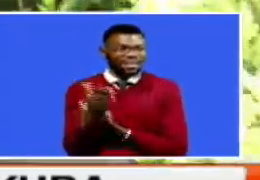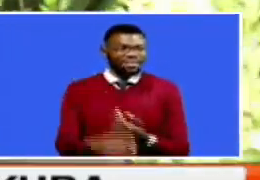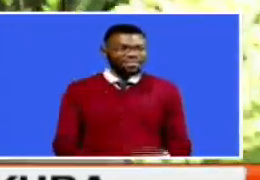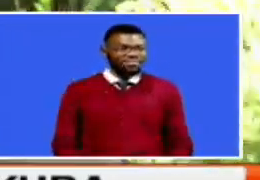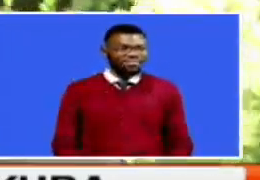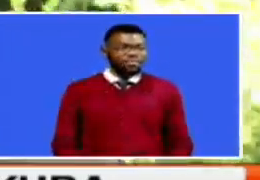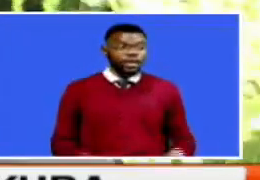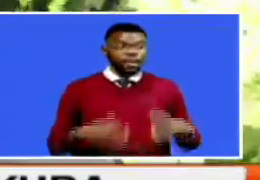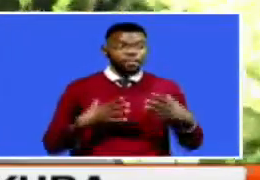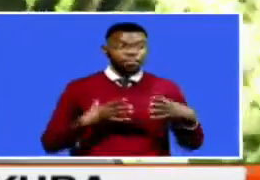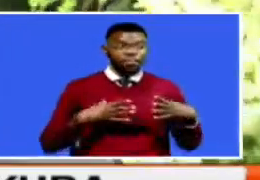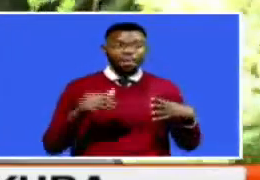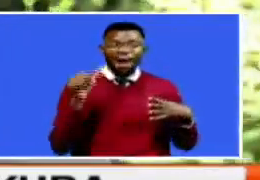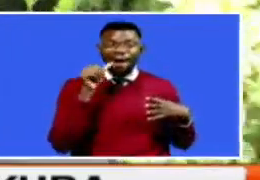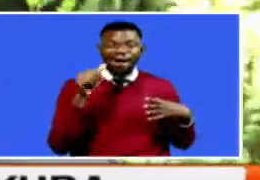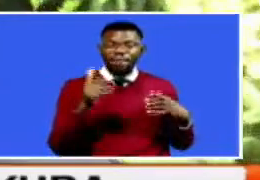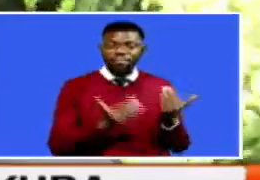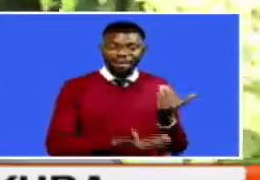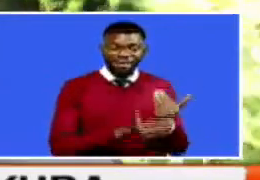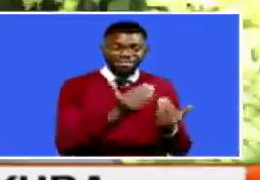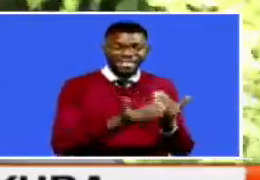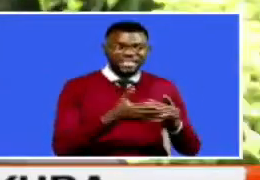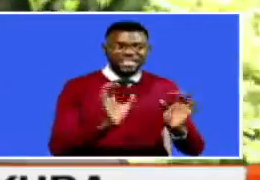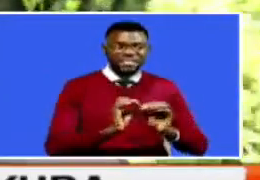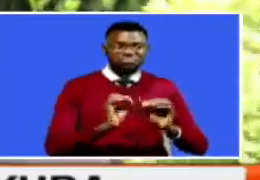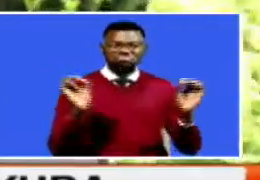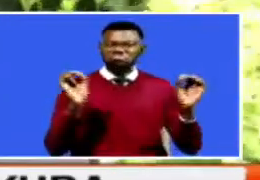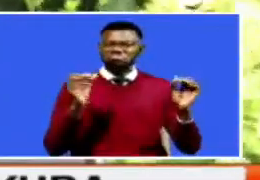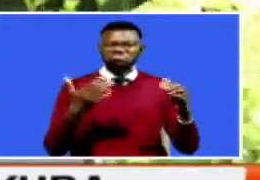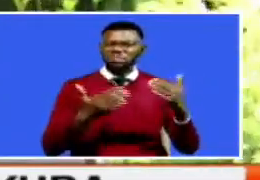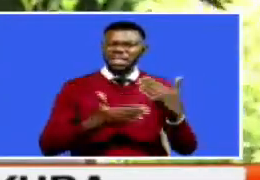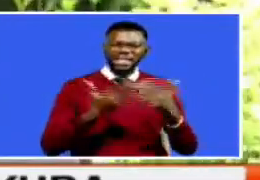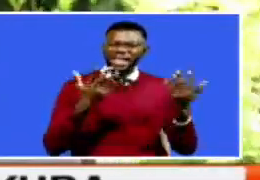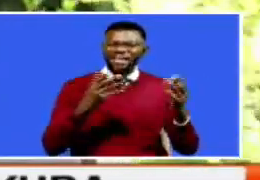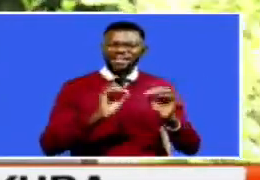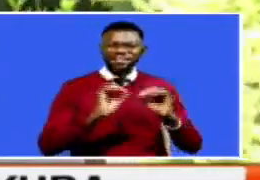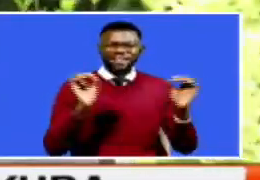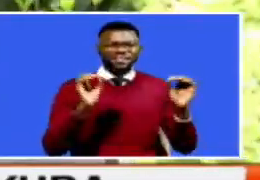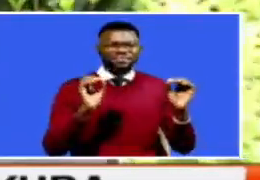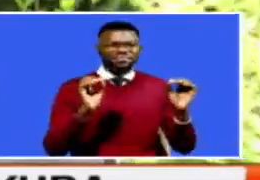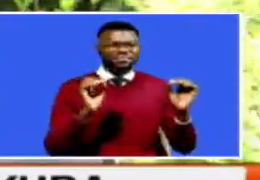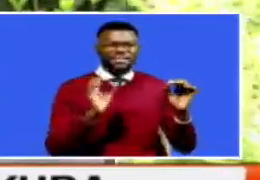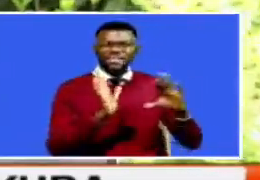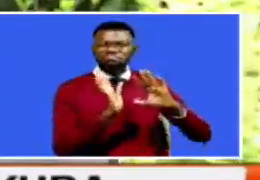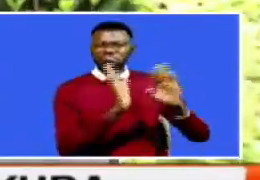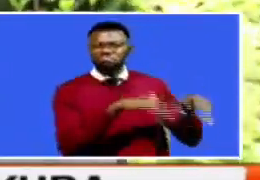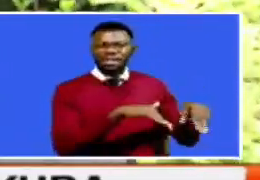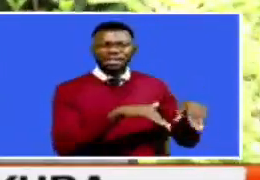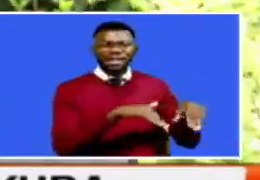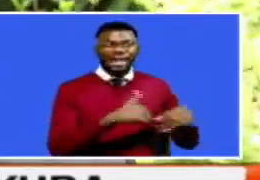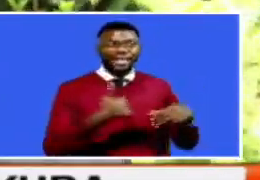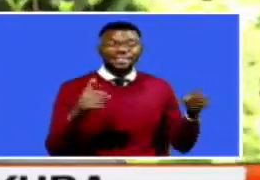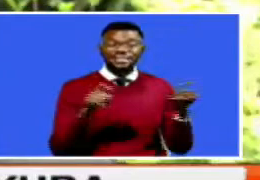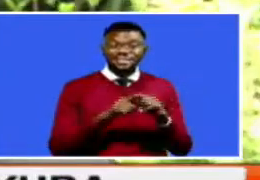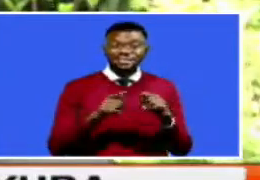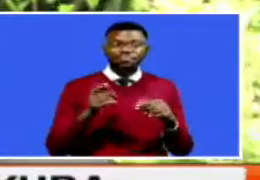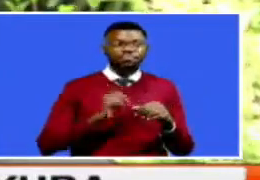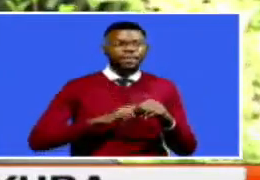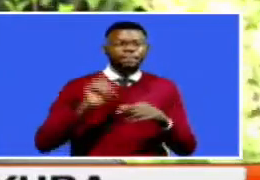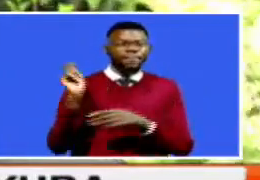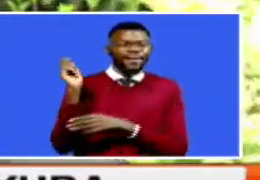much about us. We didn't have coffee, we didn't have tea, they didn't care so much about the wild north. And as soon as the